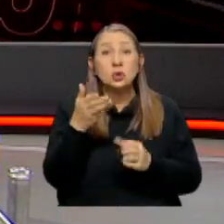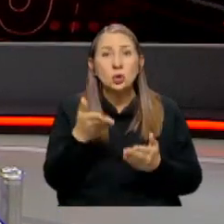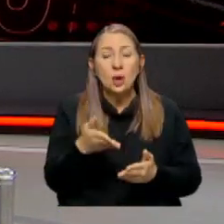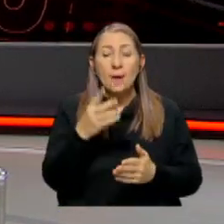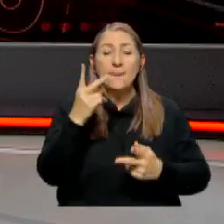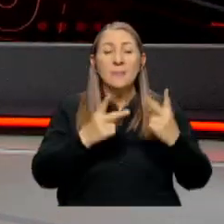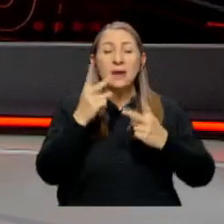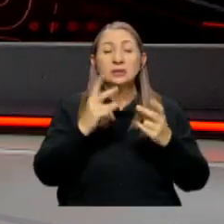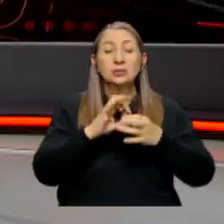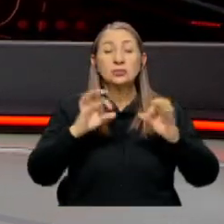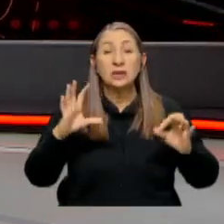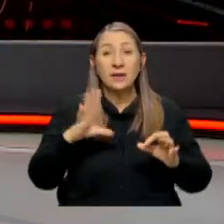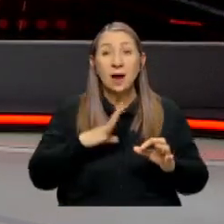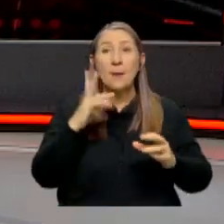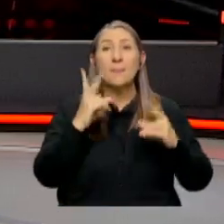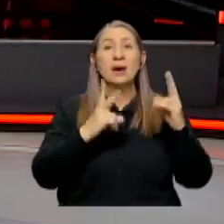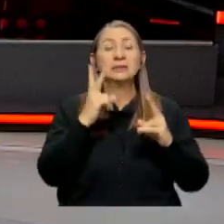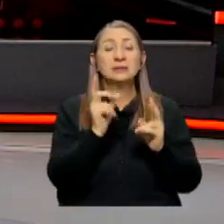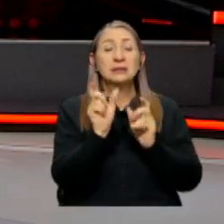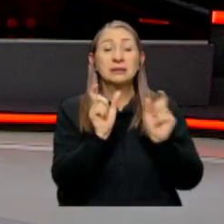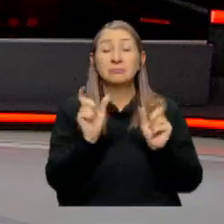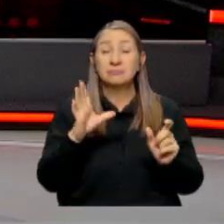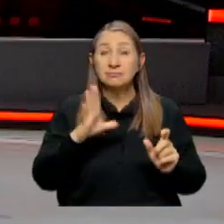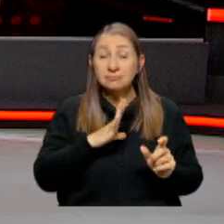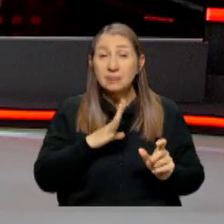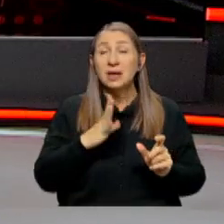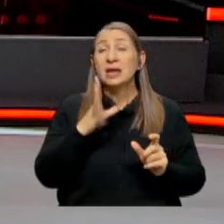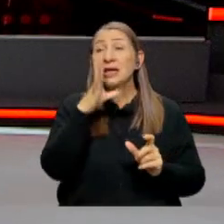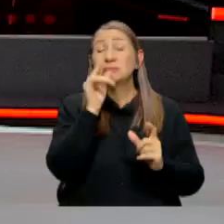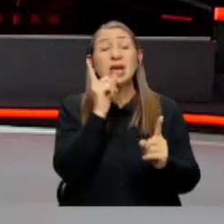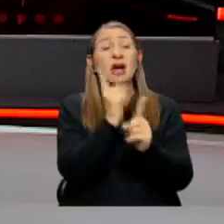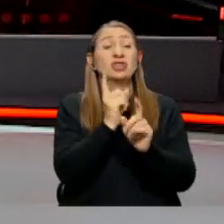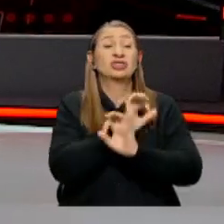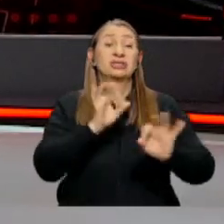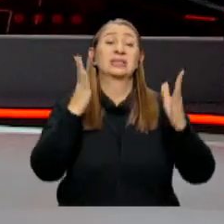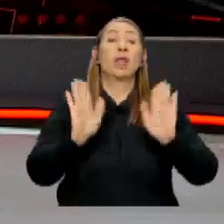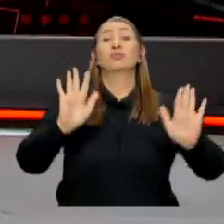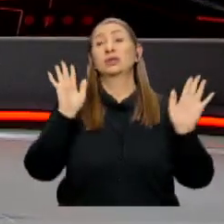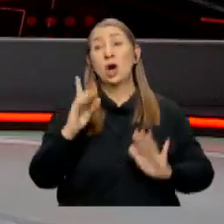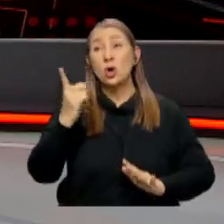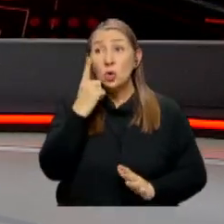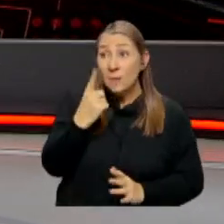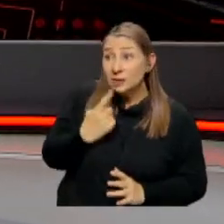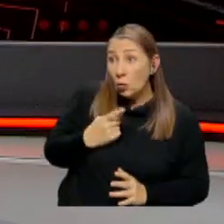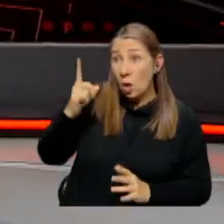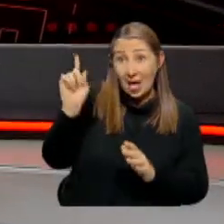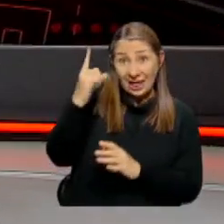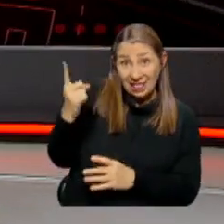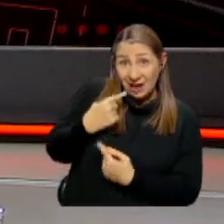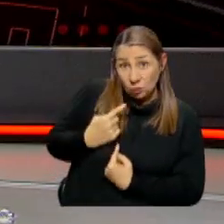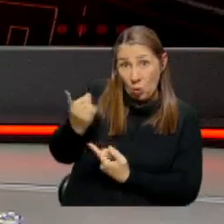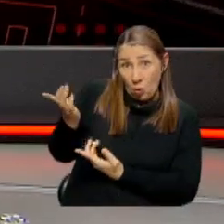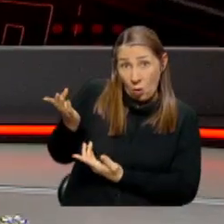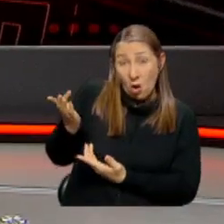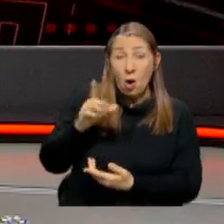bir takım sözler var bazı şeyler söyleniyor ama Efendim hiçbir şey karşılıksız kalmayacak deniyor hükümet söylüyor bunu iktidar söylüyor